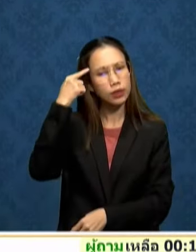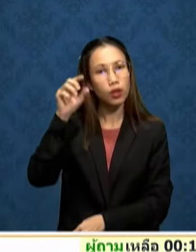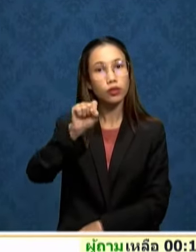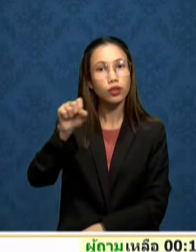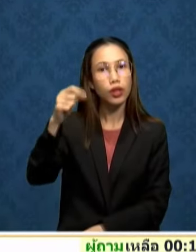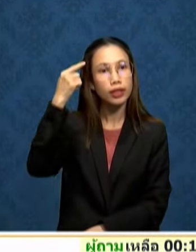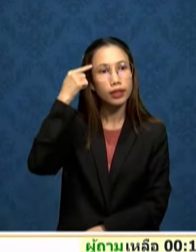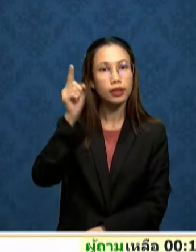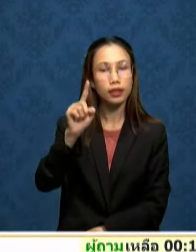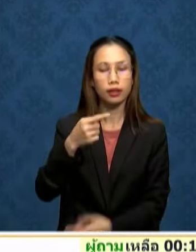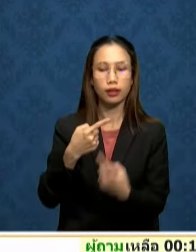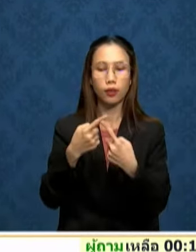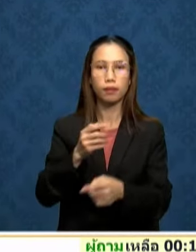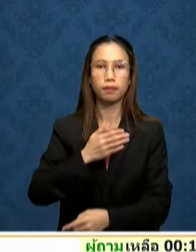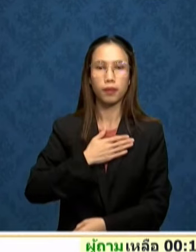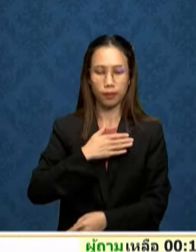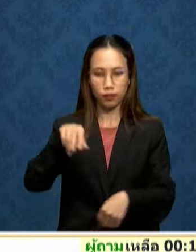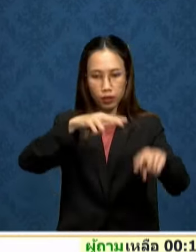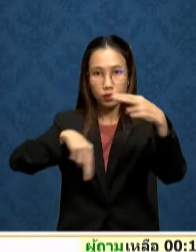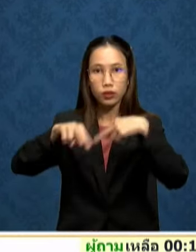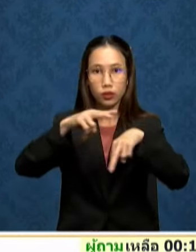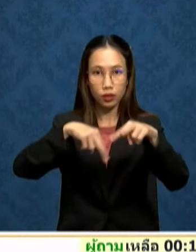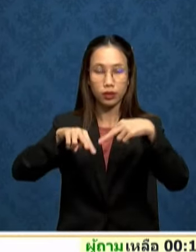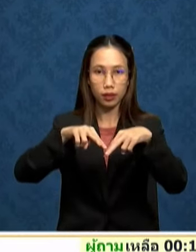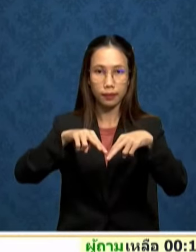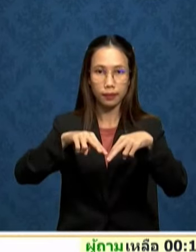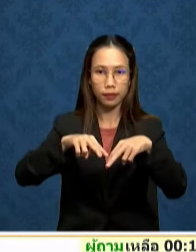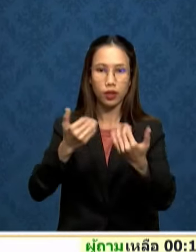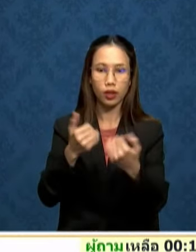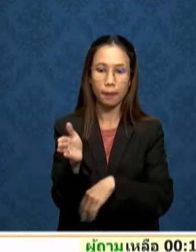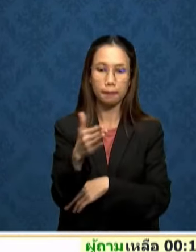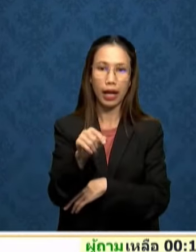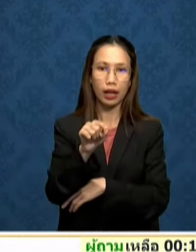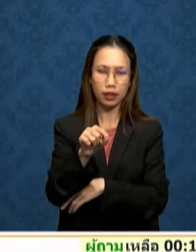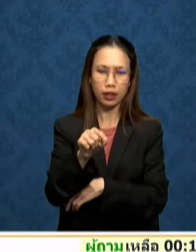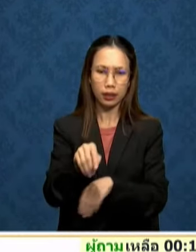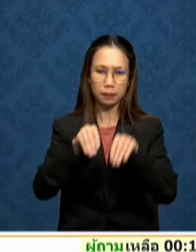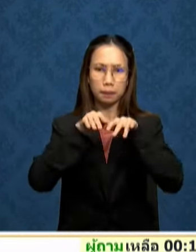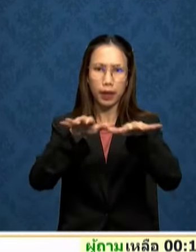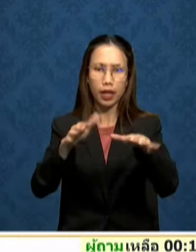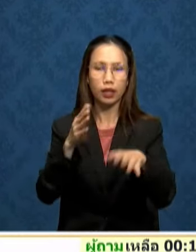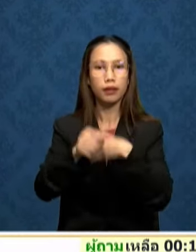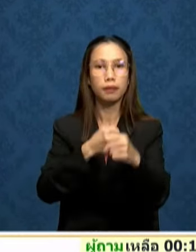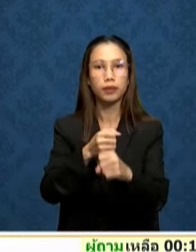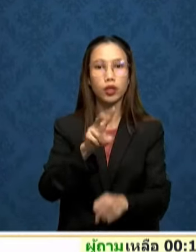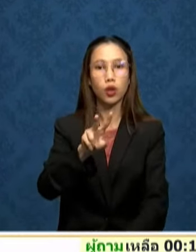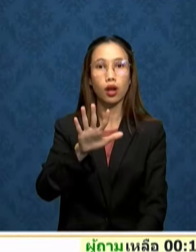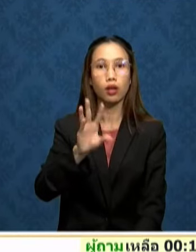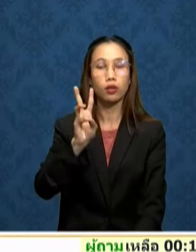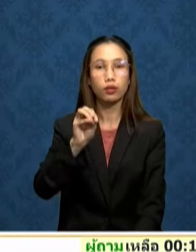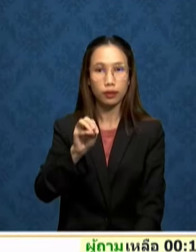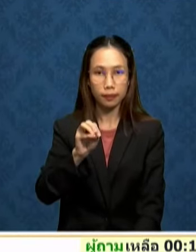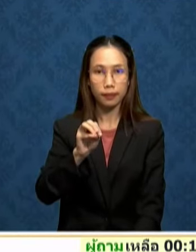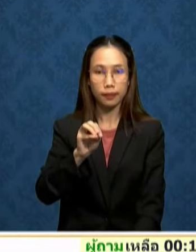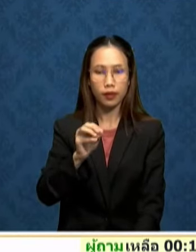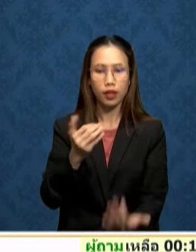ไรแต่ผมนะครับผมนำเรียนว่าจากการตรวจสอบเนี่ยจากการระบาดของปลาสายพันธุ์นี้เนี่ยในช่วงปี2560และหลังจ